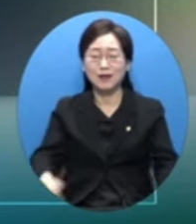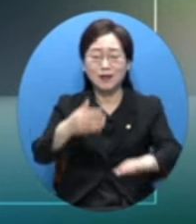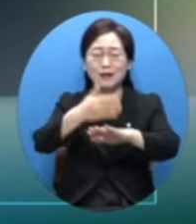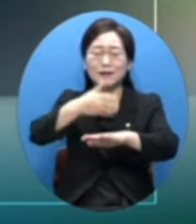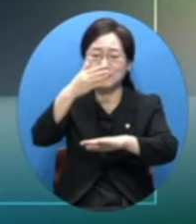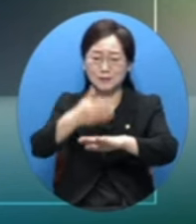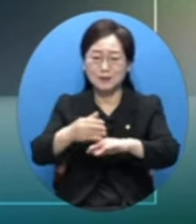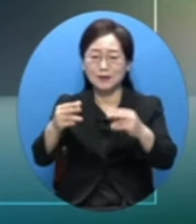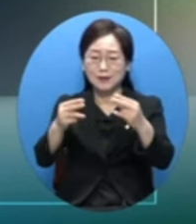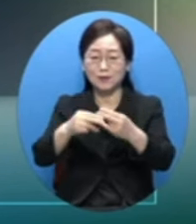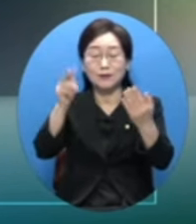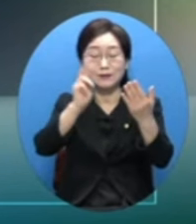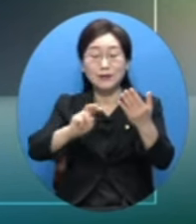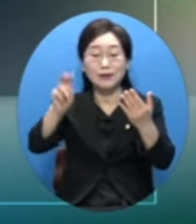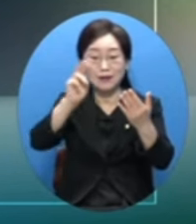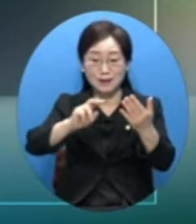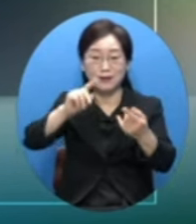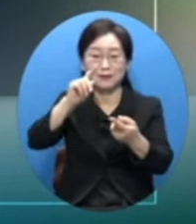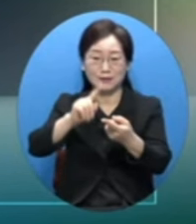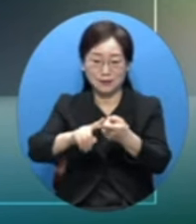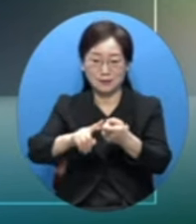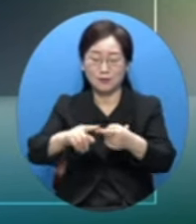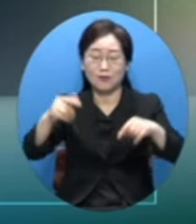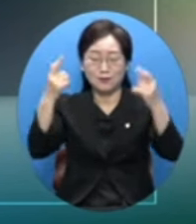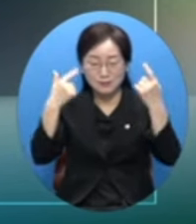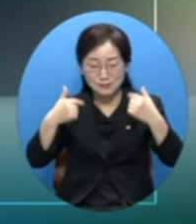감사와 찬양에 대해서 늘